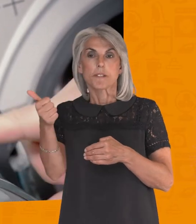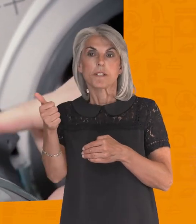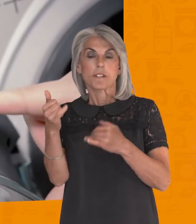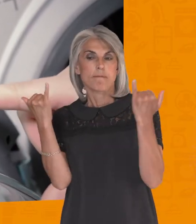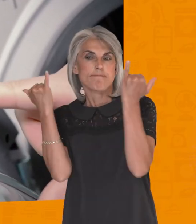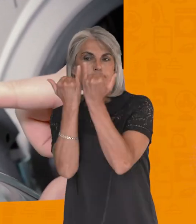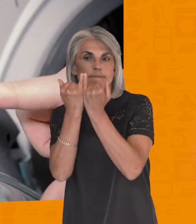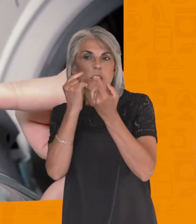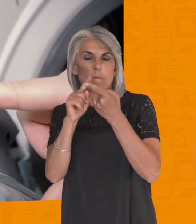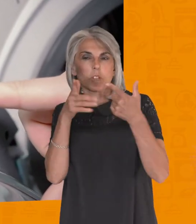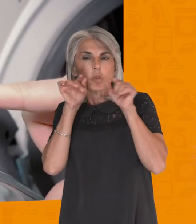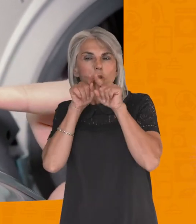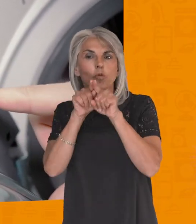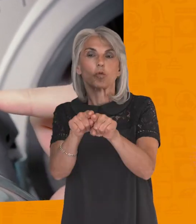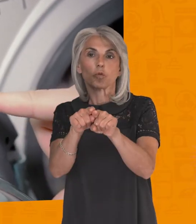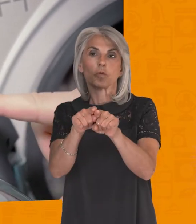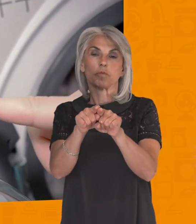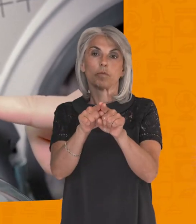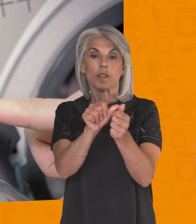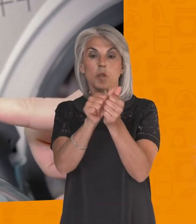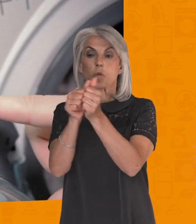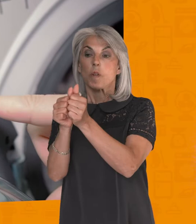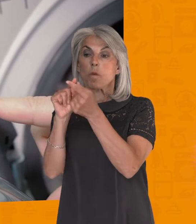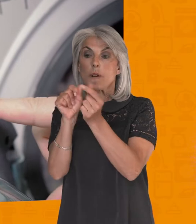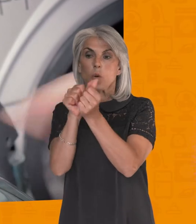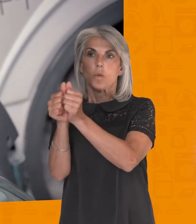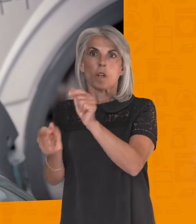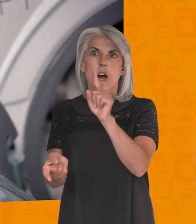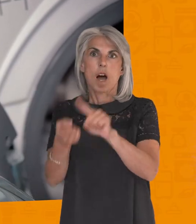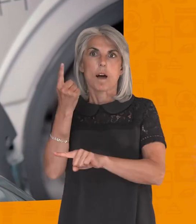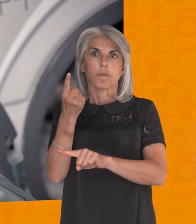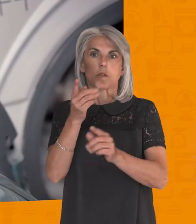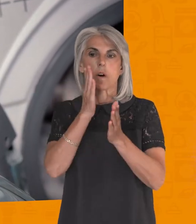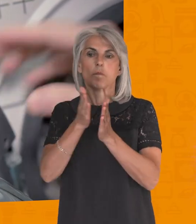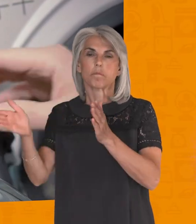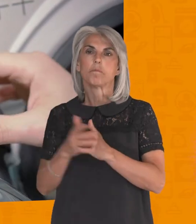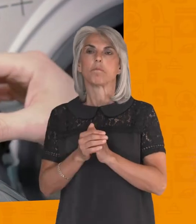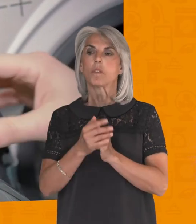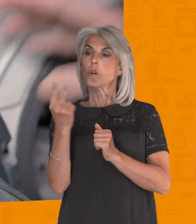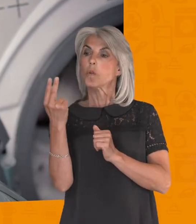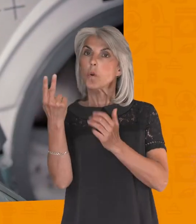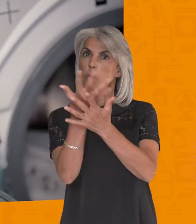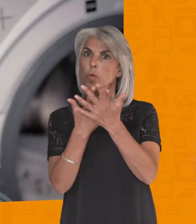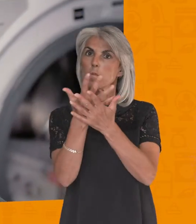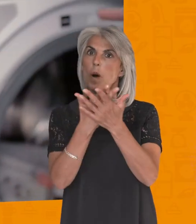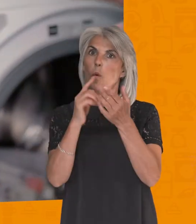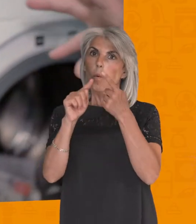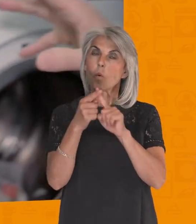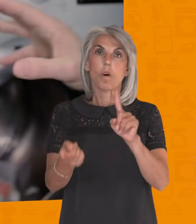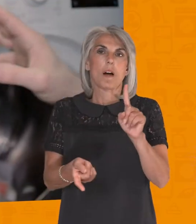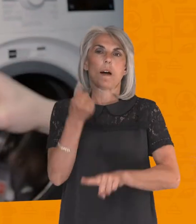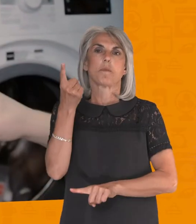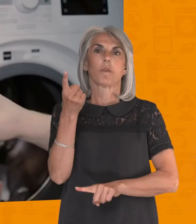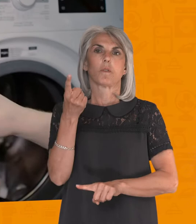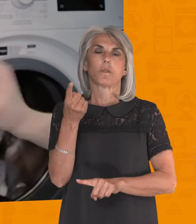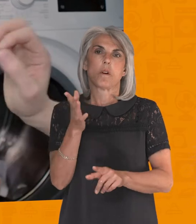votre appareil et le numéro qui suit sont les numéros de série ces deux numéros là sont très importantes car